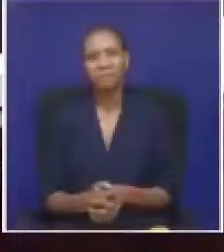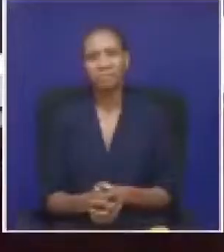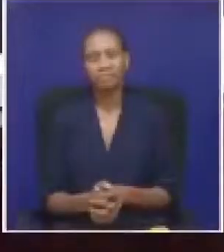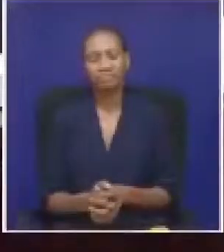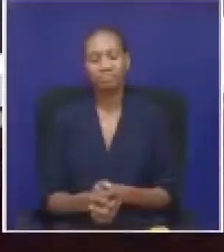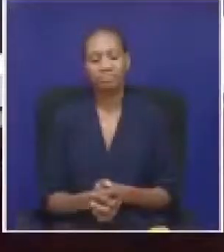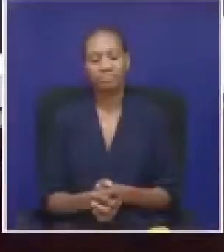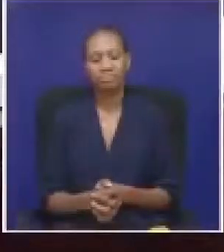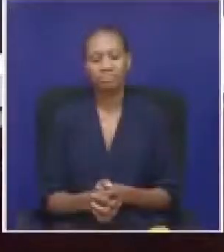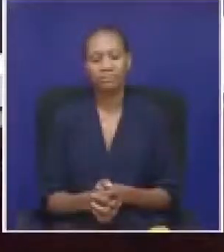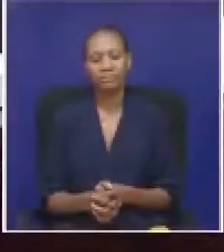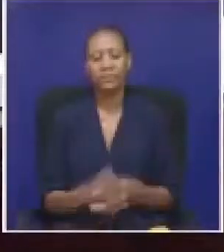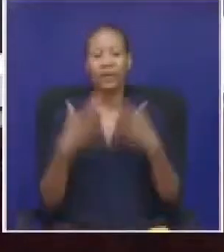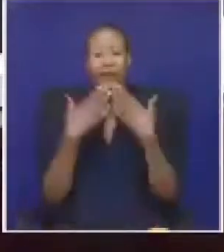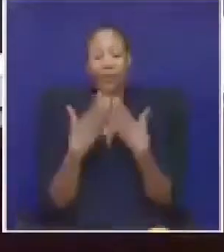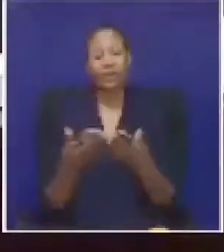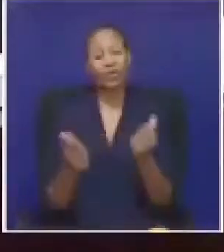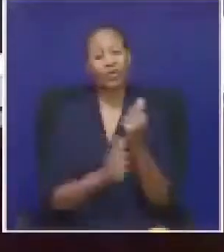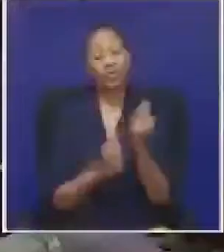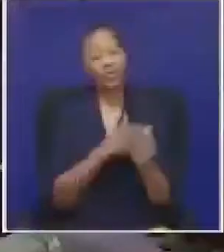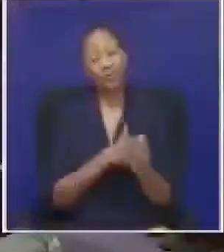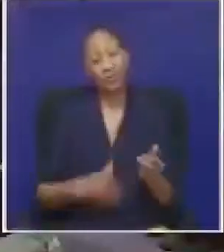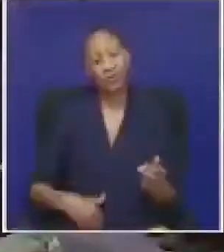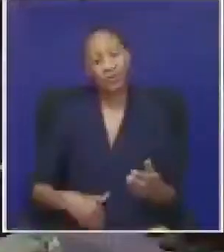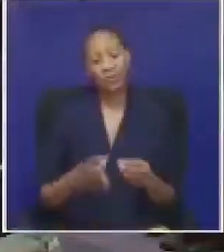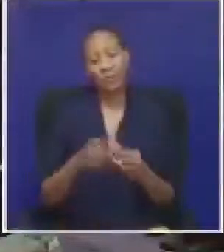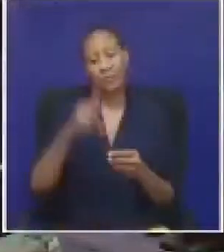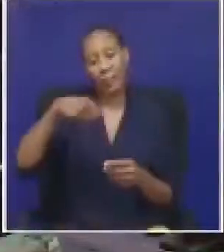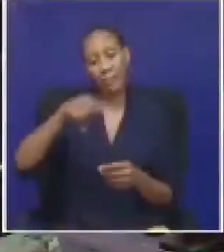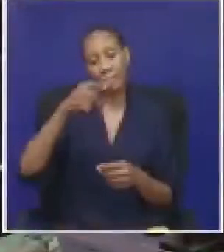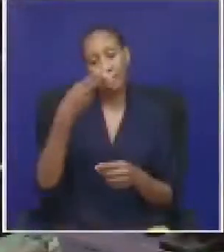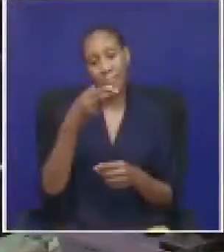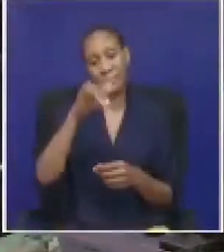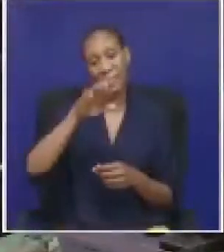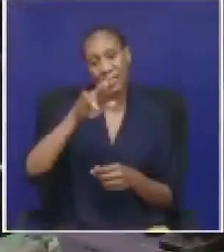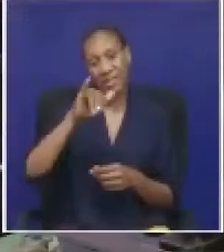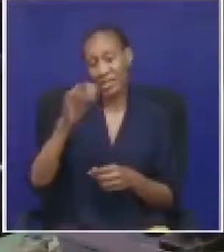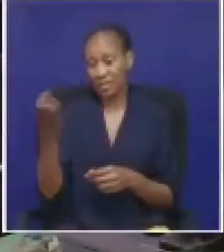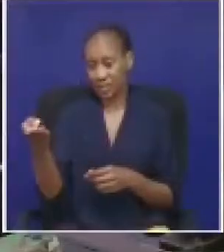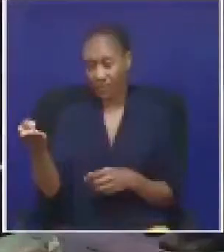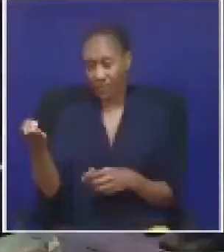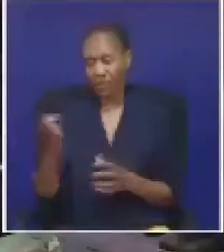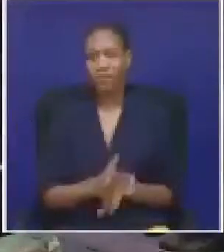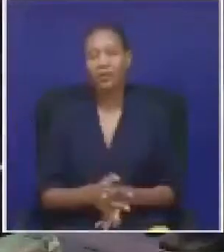Honorable Speaker. Thank you, Deputy President. Honorable Piri.